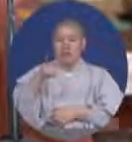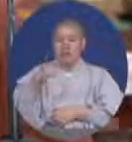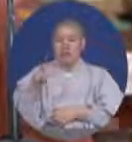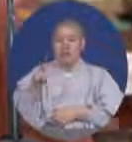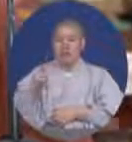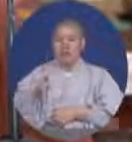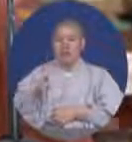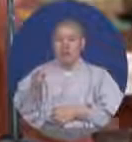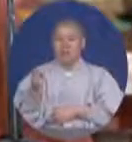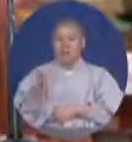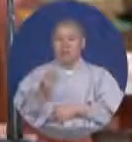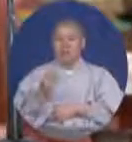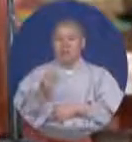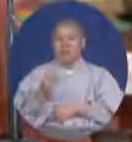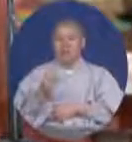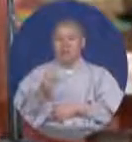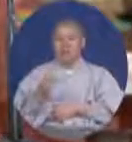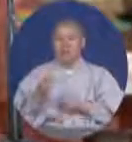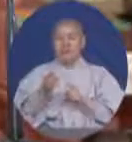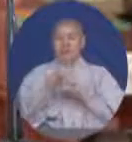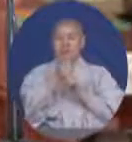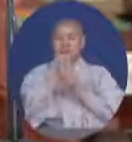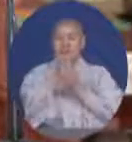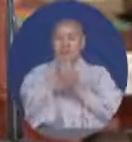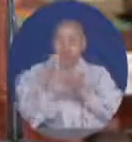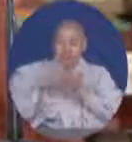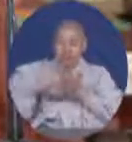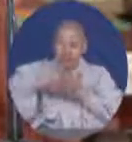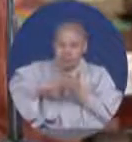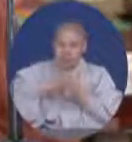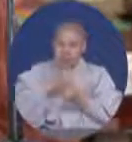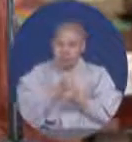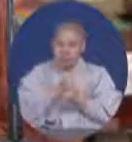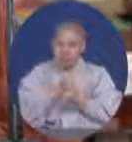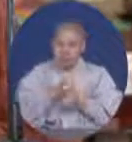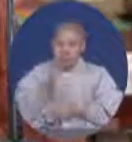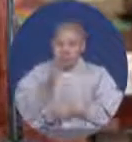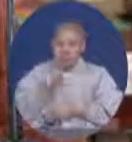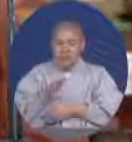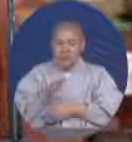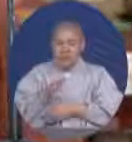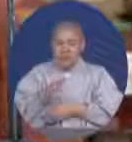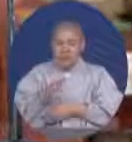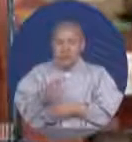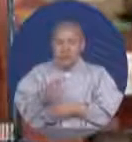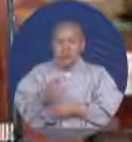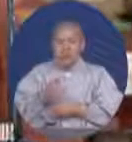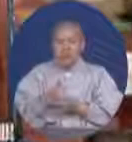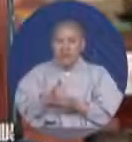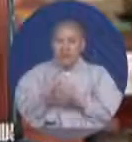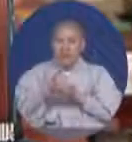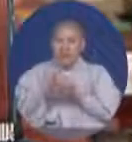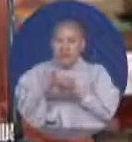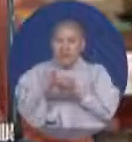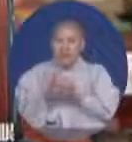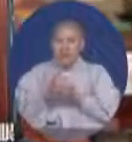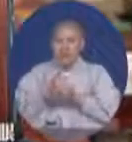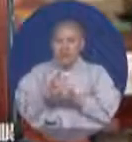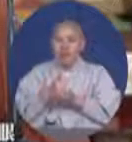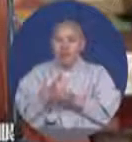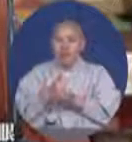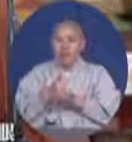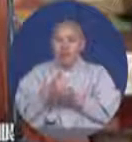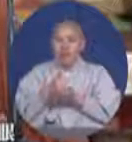그렇게 되고 그래서 이제 예배를 하는데 예배는 첫째 공경례가 있는데요.